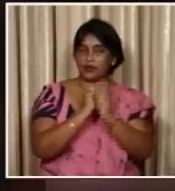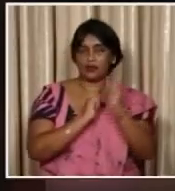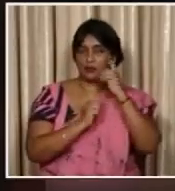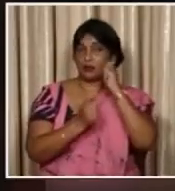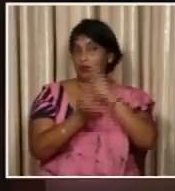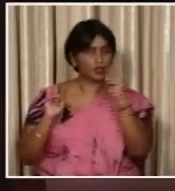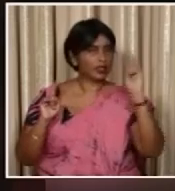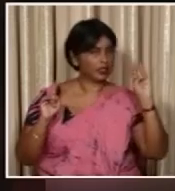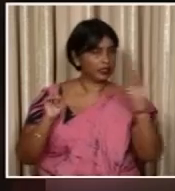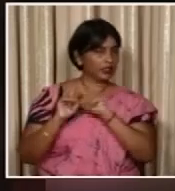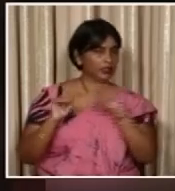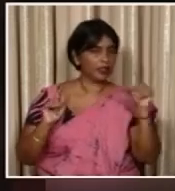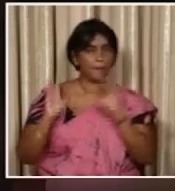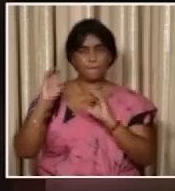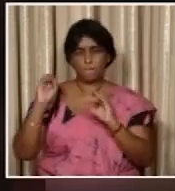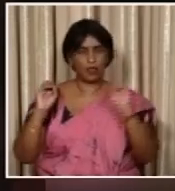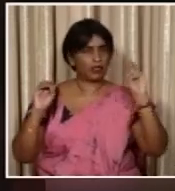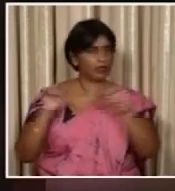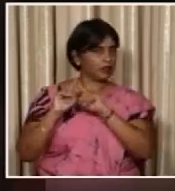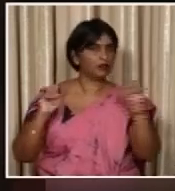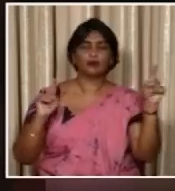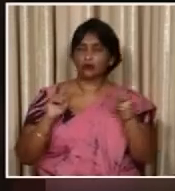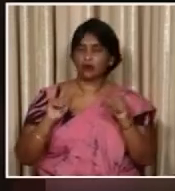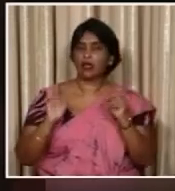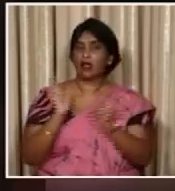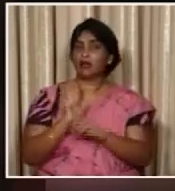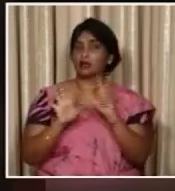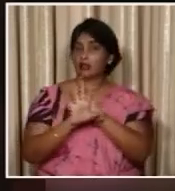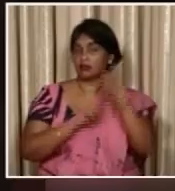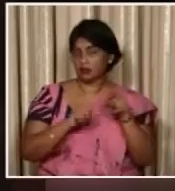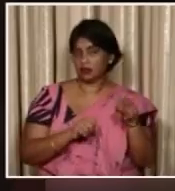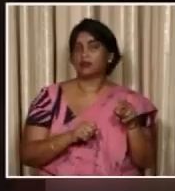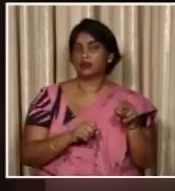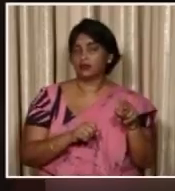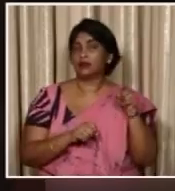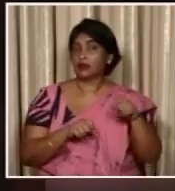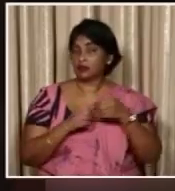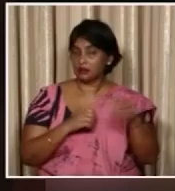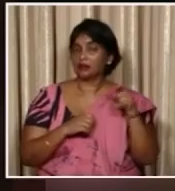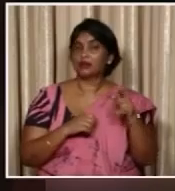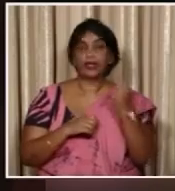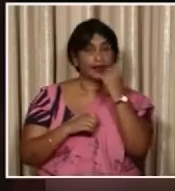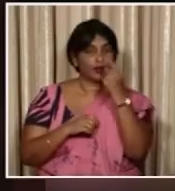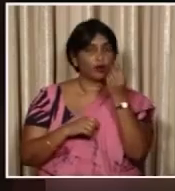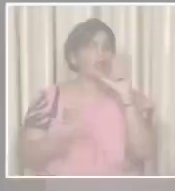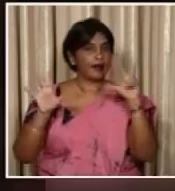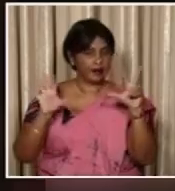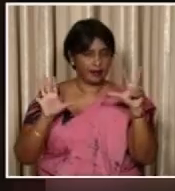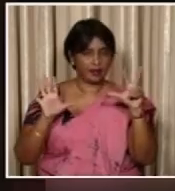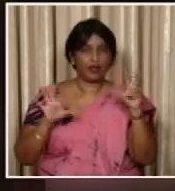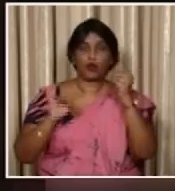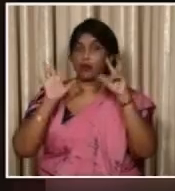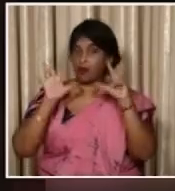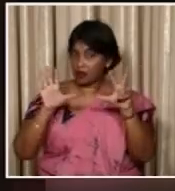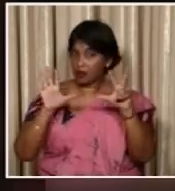මහජන උපිතා කොමිසම ඒ කියන්නේ 0.34 අතර පාවිච්චි කරන අපේ ලක්ෂ 18ක් ඉන්න පාරිභෝගිකයෝ. ඔවුන්ට දැන් අය කරන්න ඒකකයකට රුපියල් 8යි. ඒ